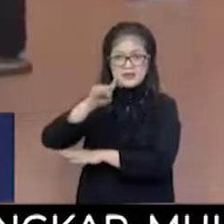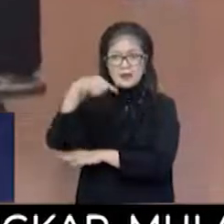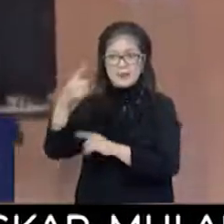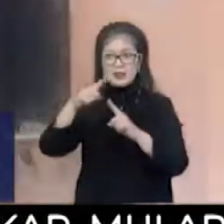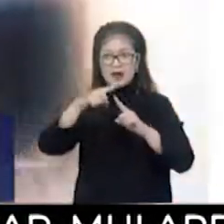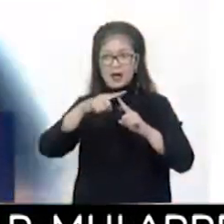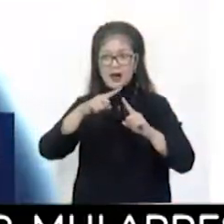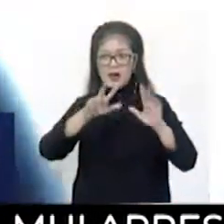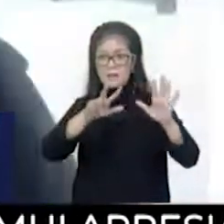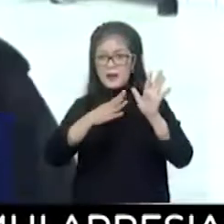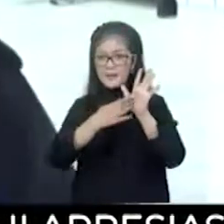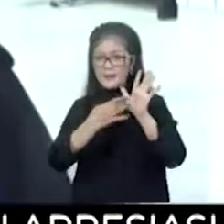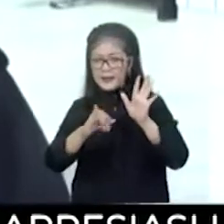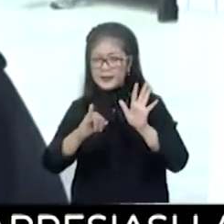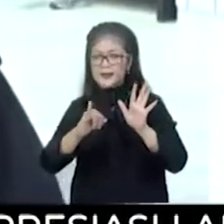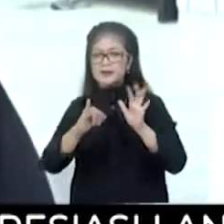2022.